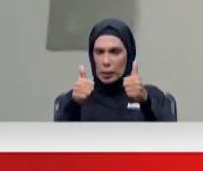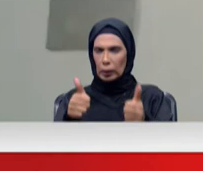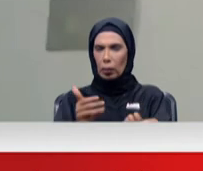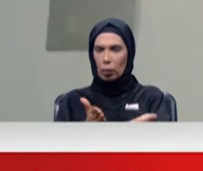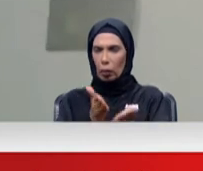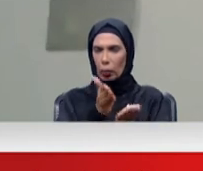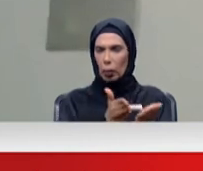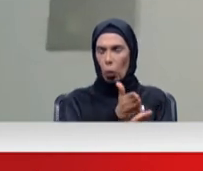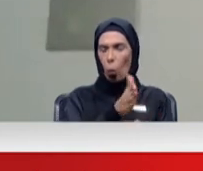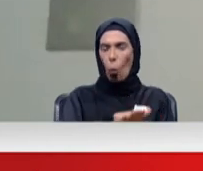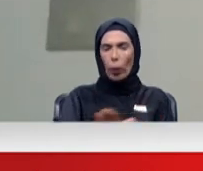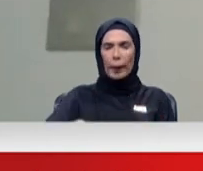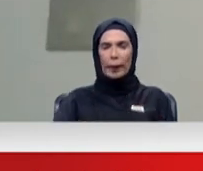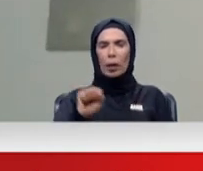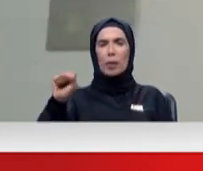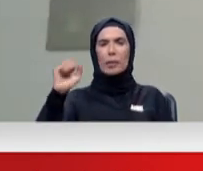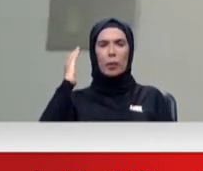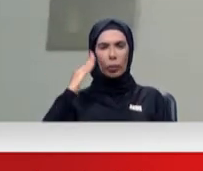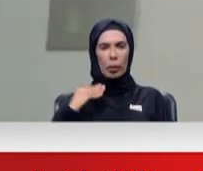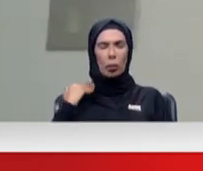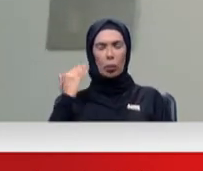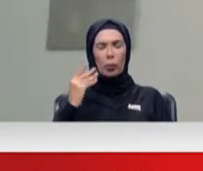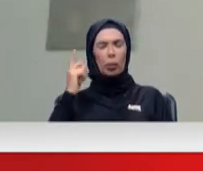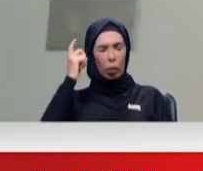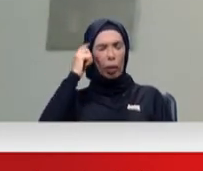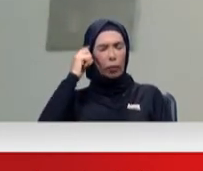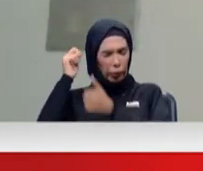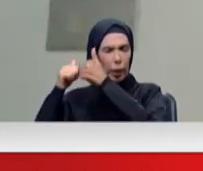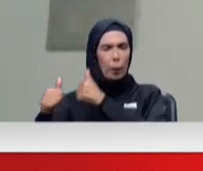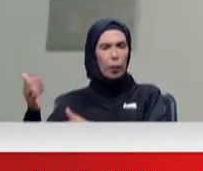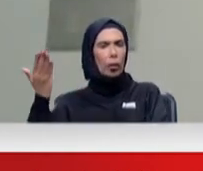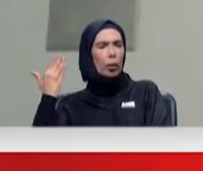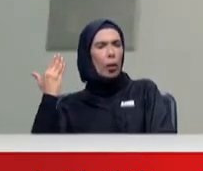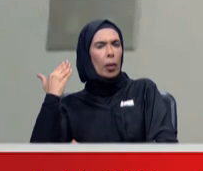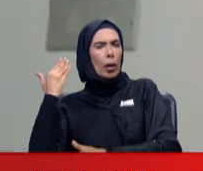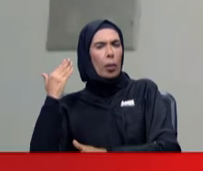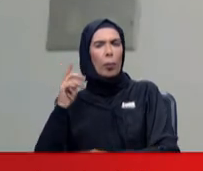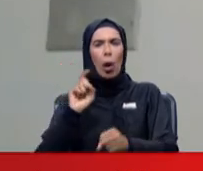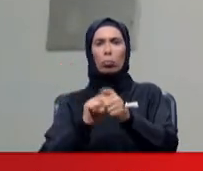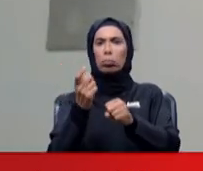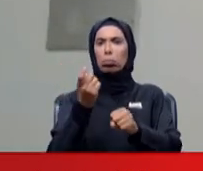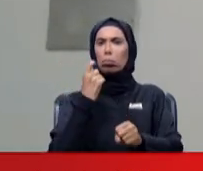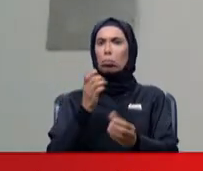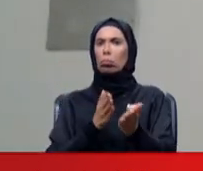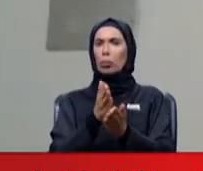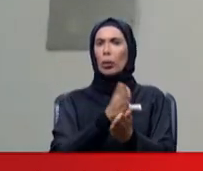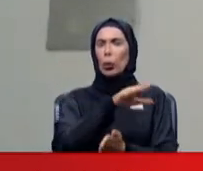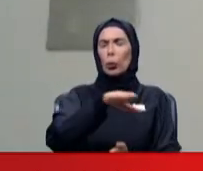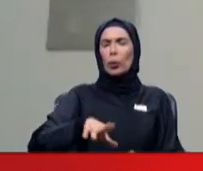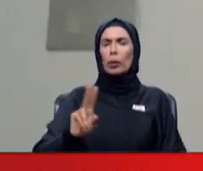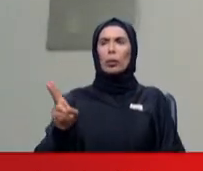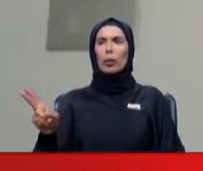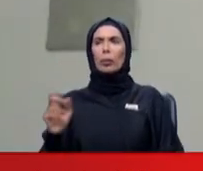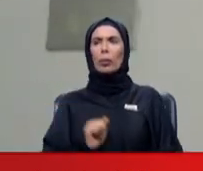الوطنية للمرأة. وإذا بتتذكري دكتورة يعني كان حتى ردة فعل الآليات الوطنية من الدول الأخرى